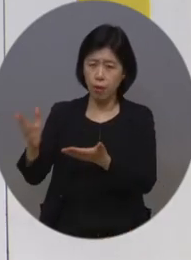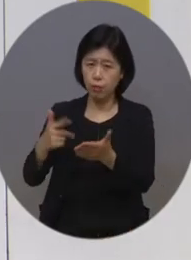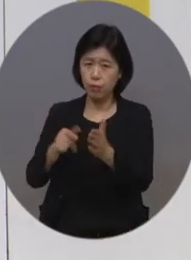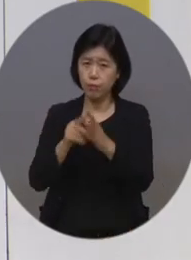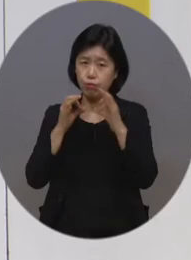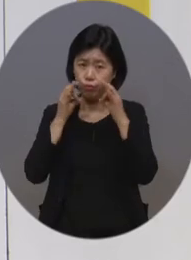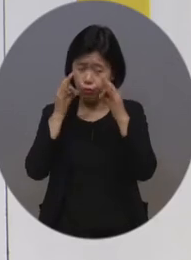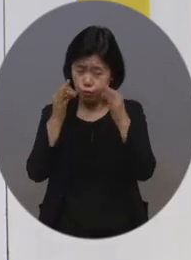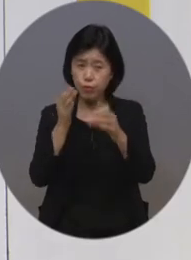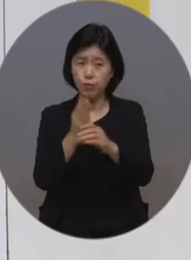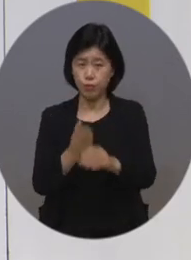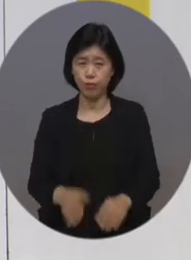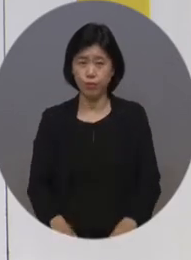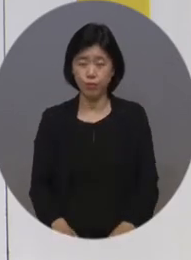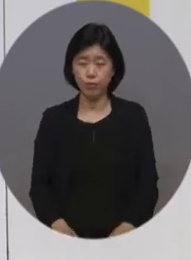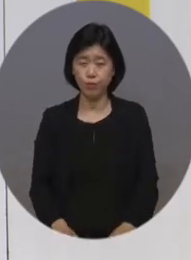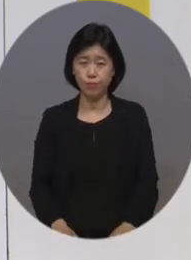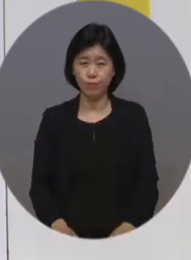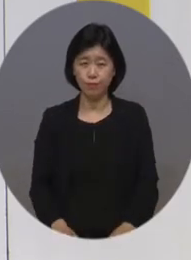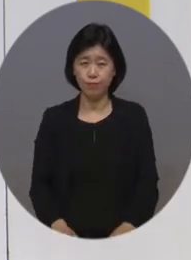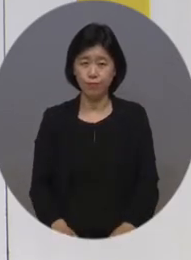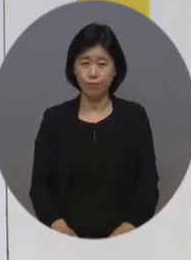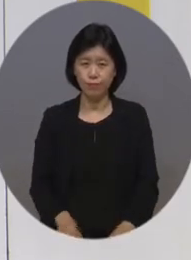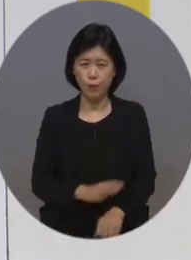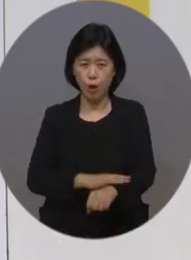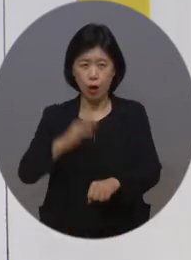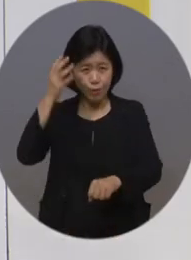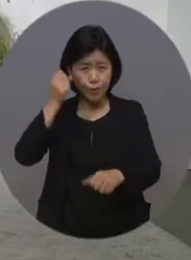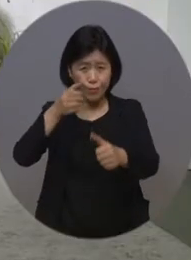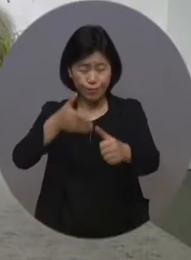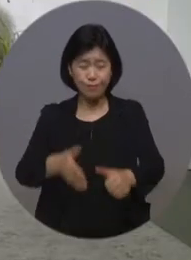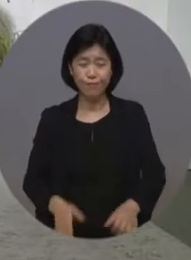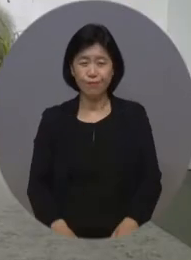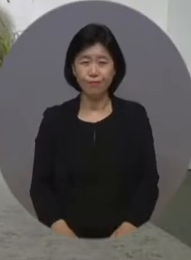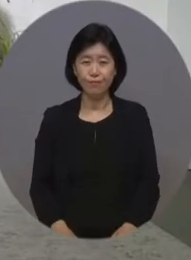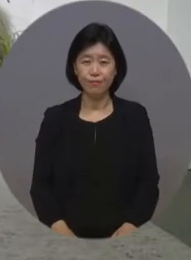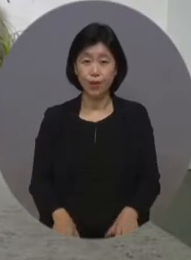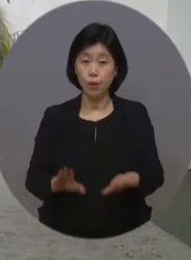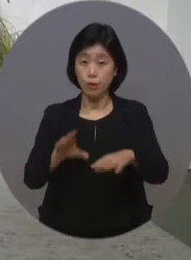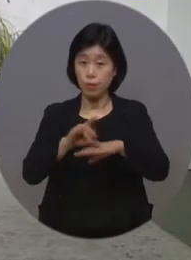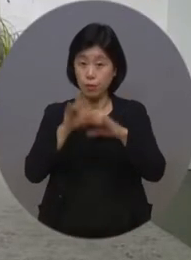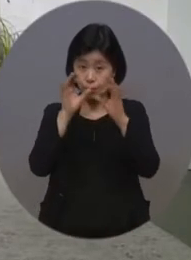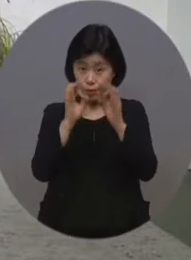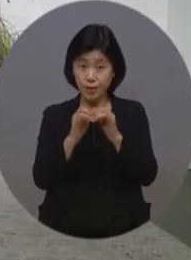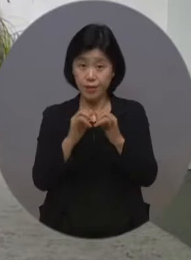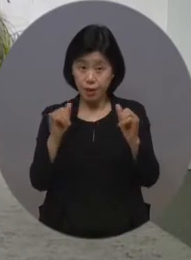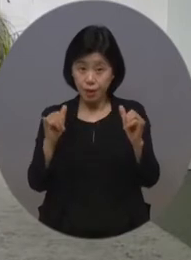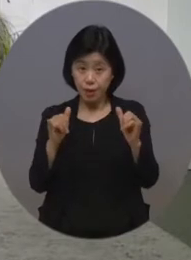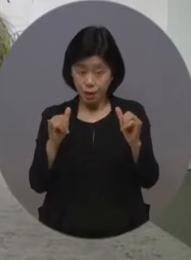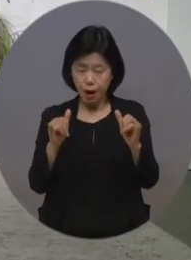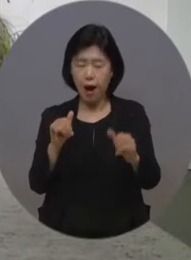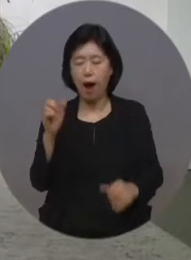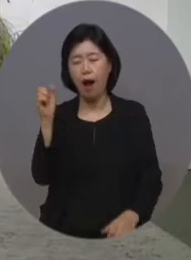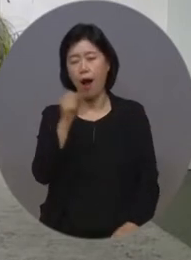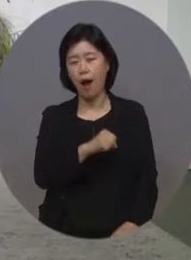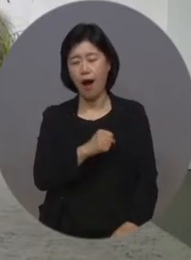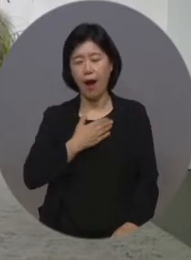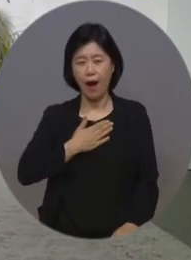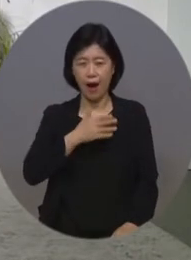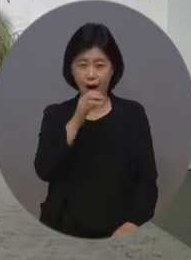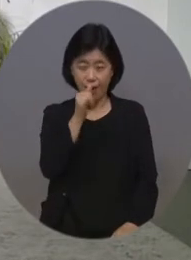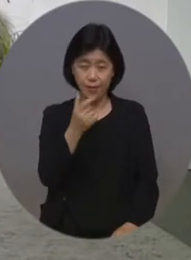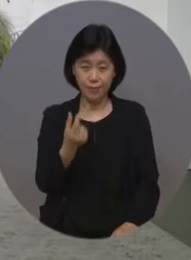있습니다 좀 알아 주시면 너 힘이 나겠죠 오늘 방송 보시는 분들은 요 확실하게 팩트를 인지 하실 것 같아요